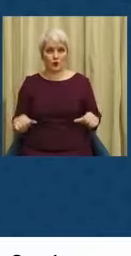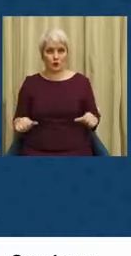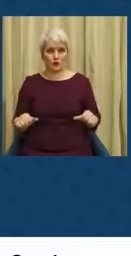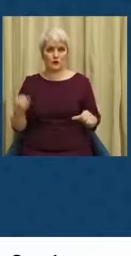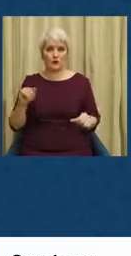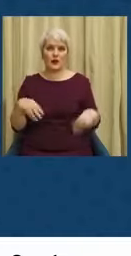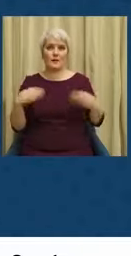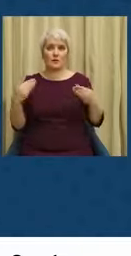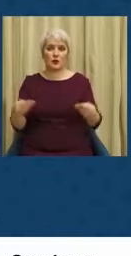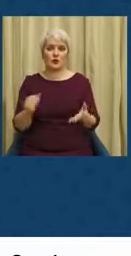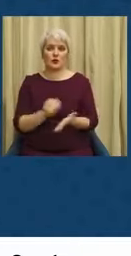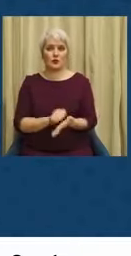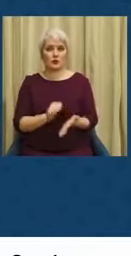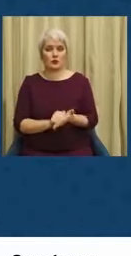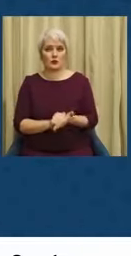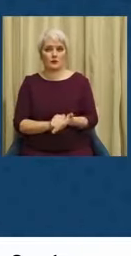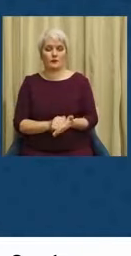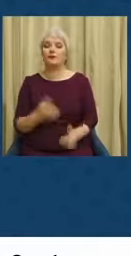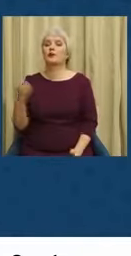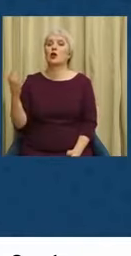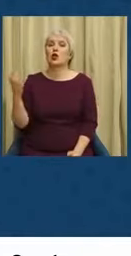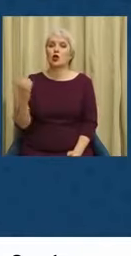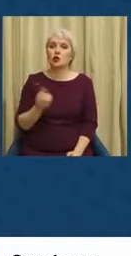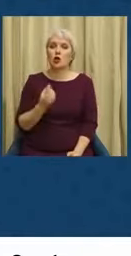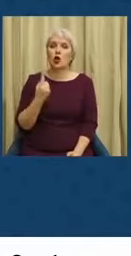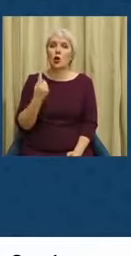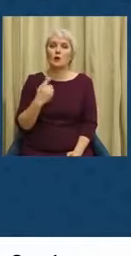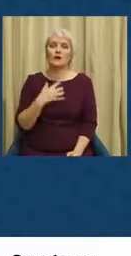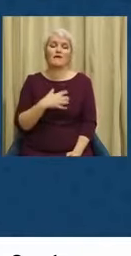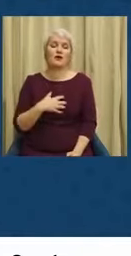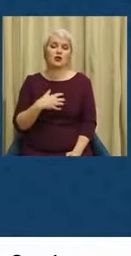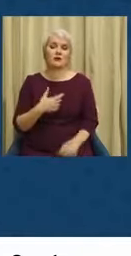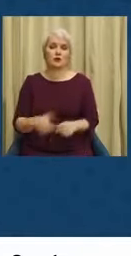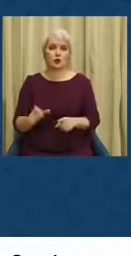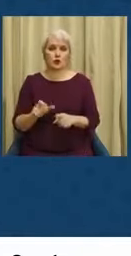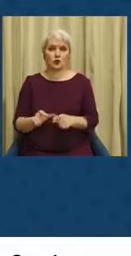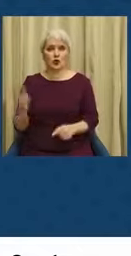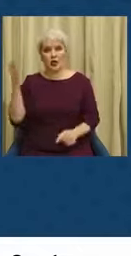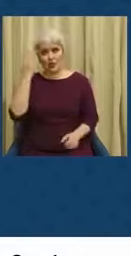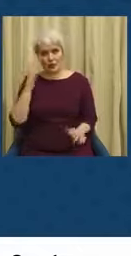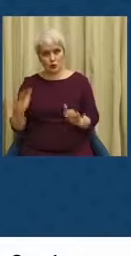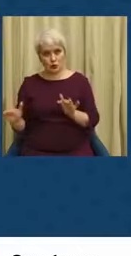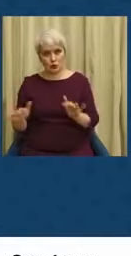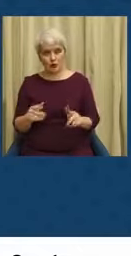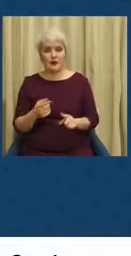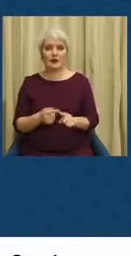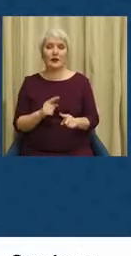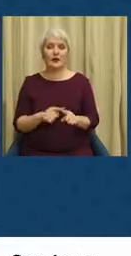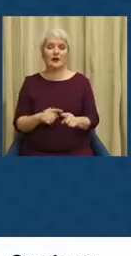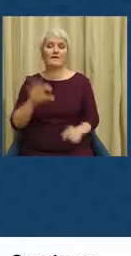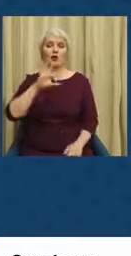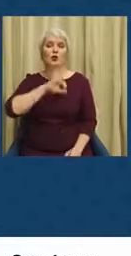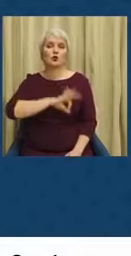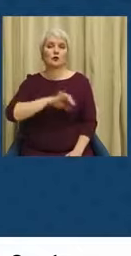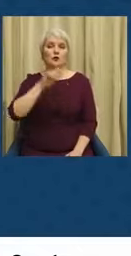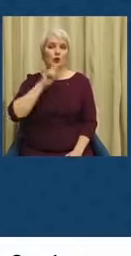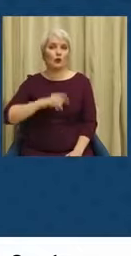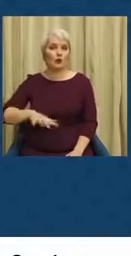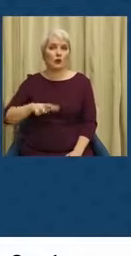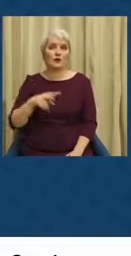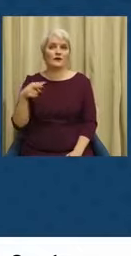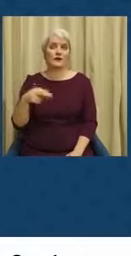і подати документи. І ще один важливий дуже інструмент, який використовується в Україні